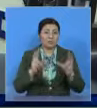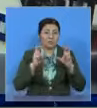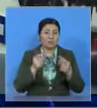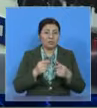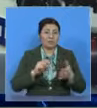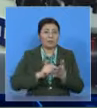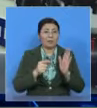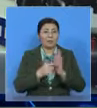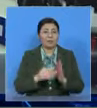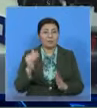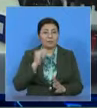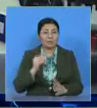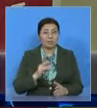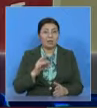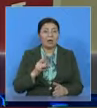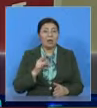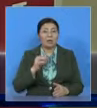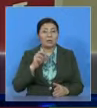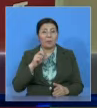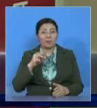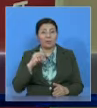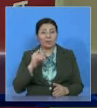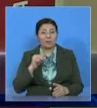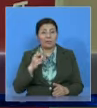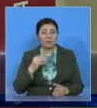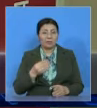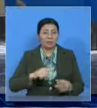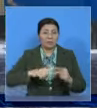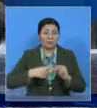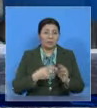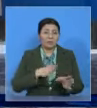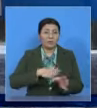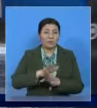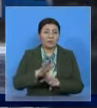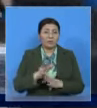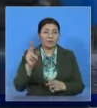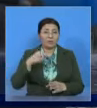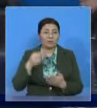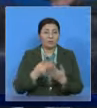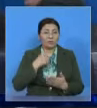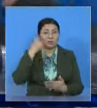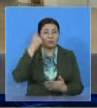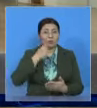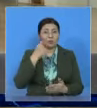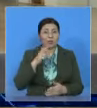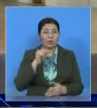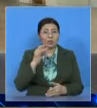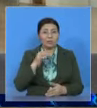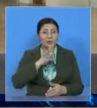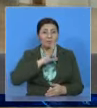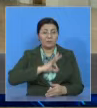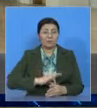химии, физики, биологии и робототехники с самыми современными оборудованием и технологиями. В декабре прошлого года в Караул-Кельде сдали в